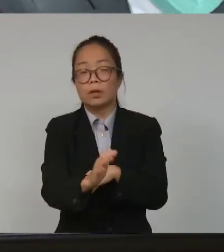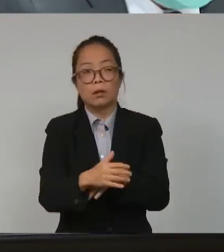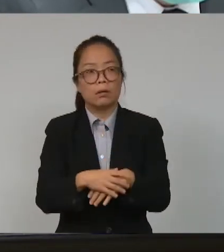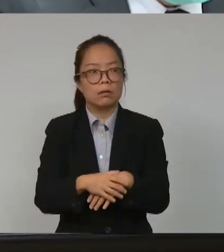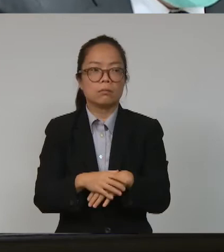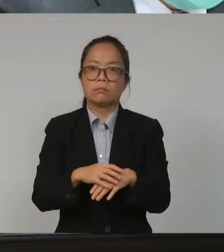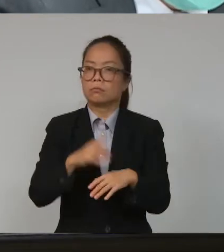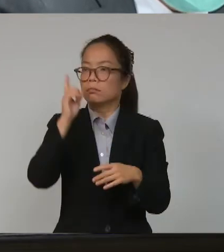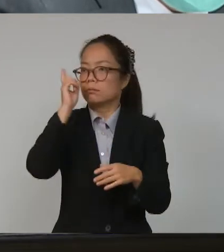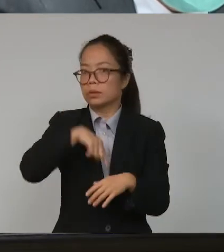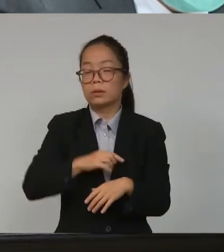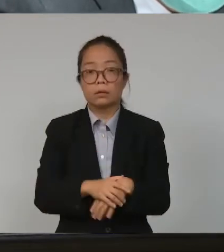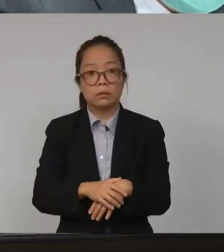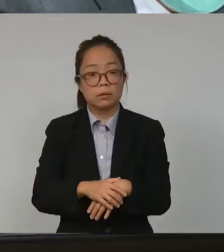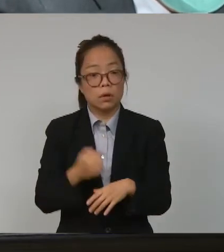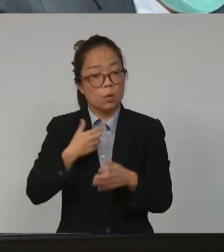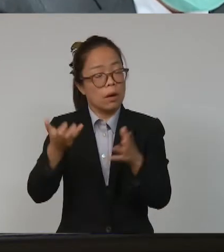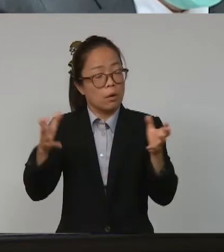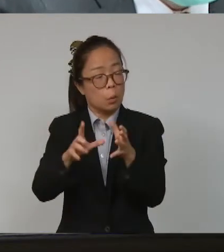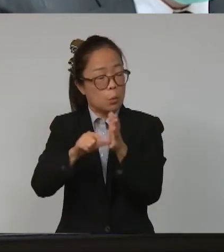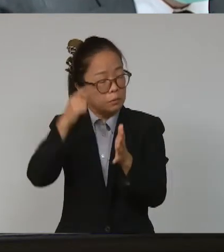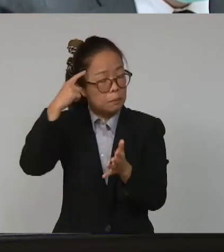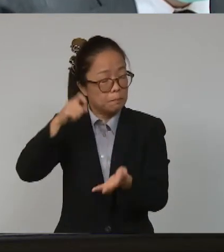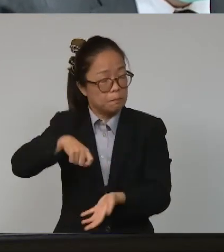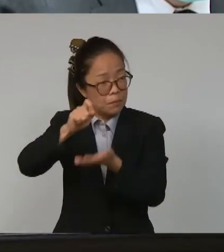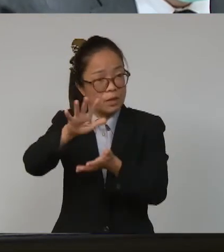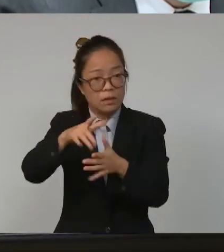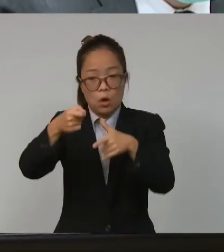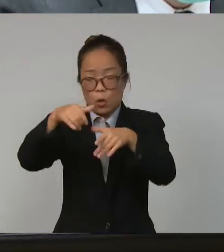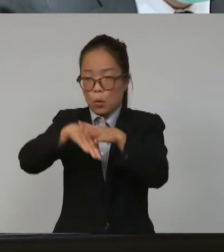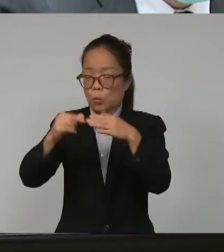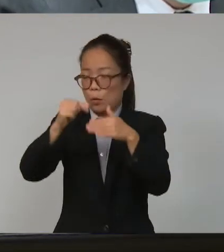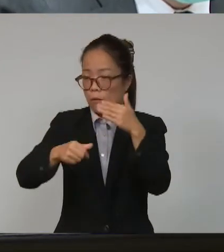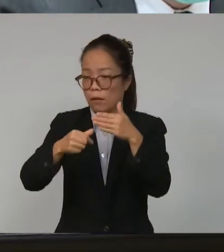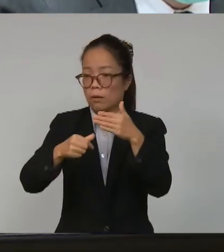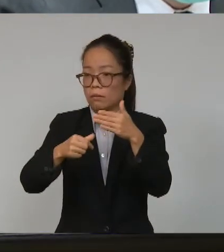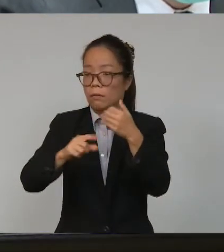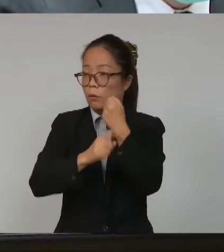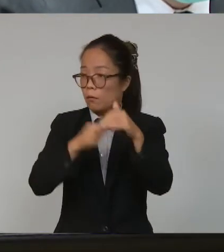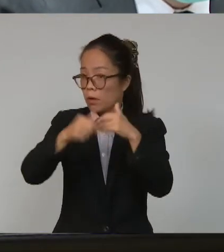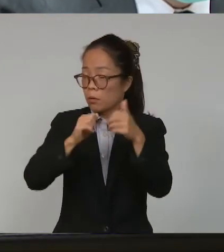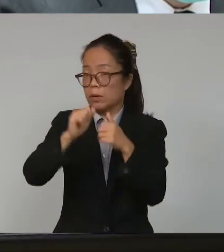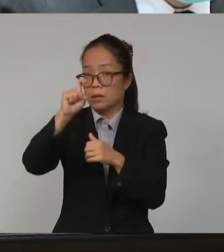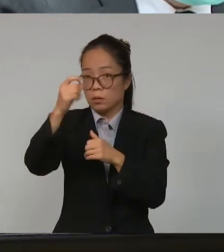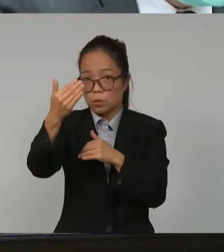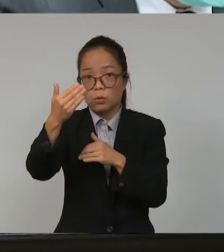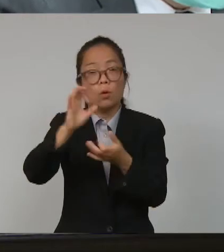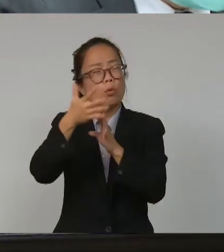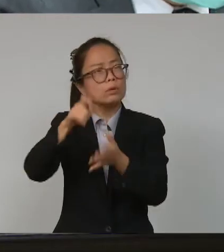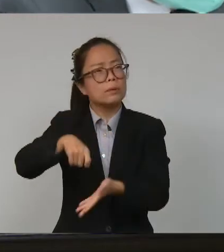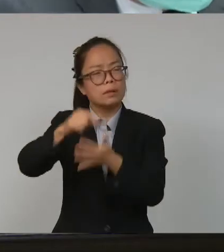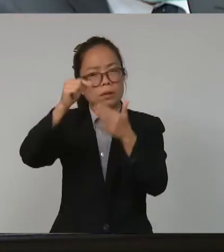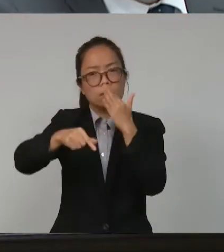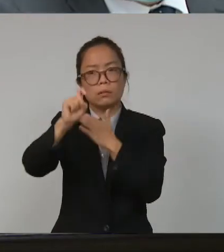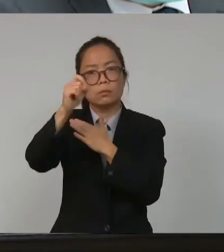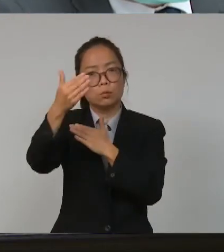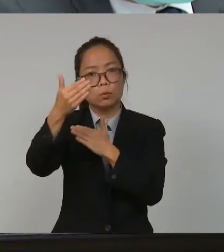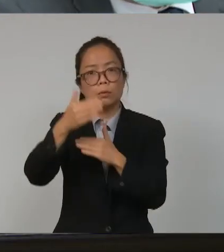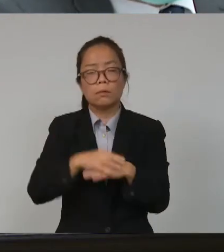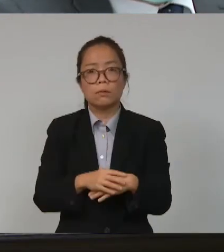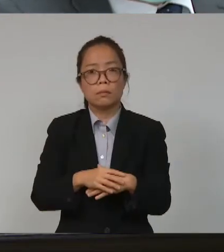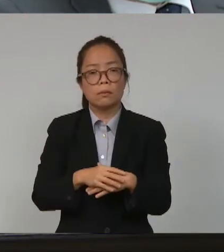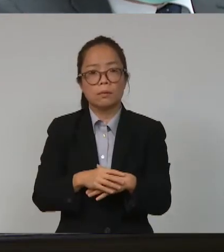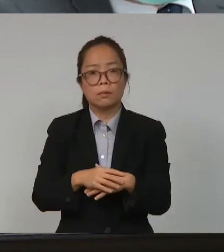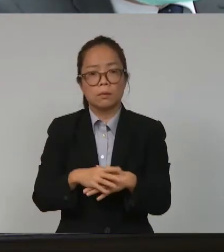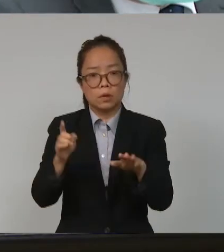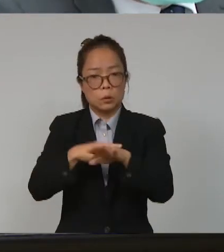把它驳回掉，这是第二。我刚刚同时也提到的公投法第19条的规定啊，为什么提到公投法第19条规定呢？就是从